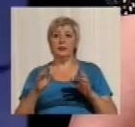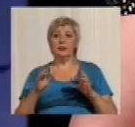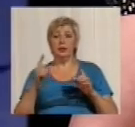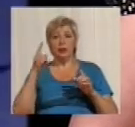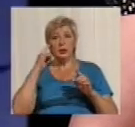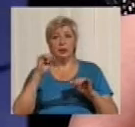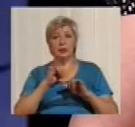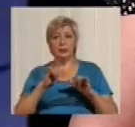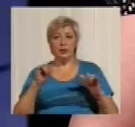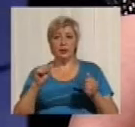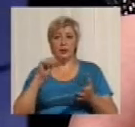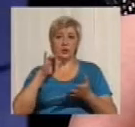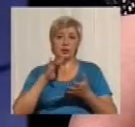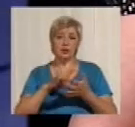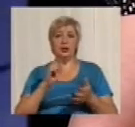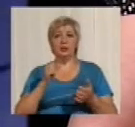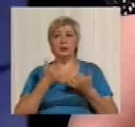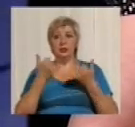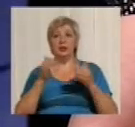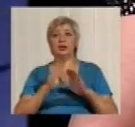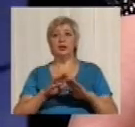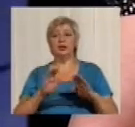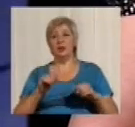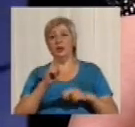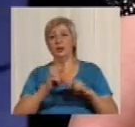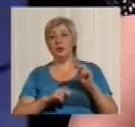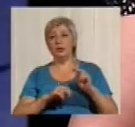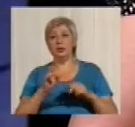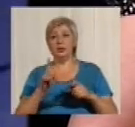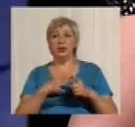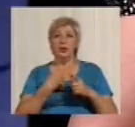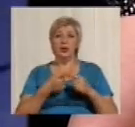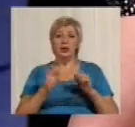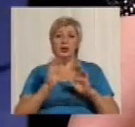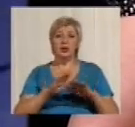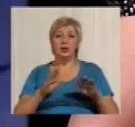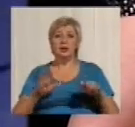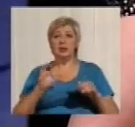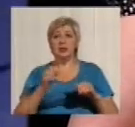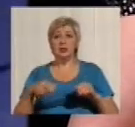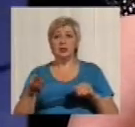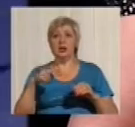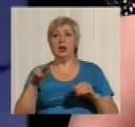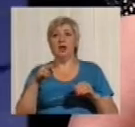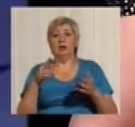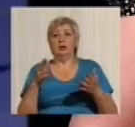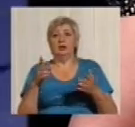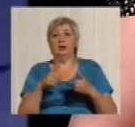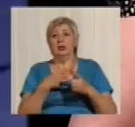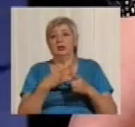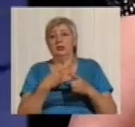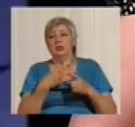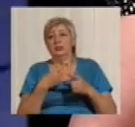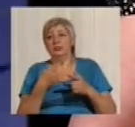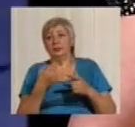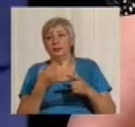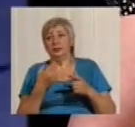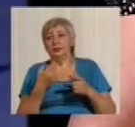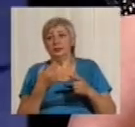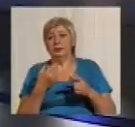развивающие центры для детей какой-то построить. Ну, или дитячий садок. Или детский сад. Про ці плани